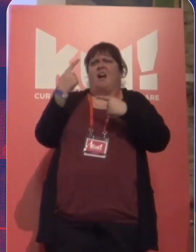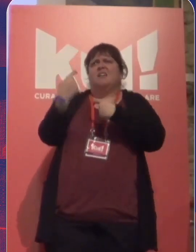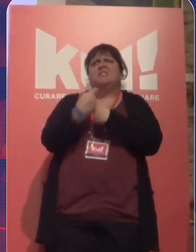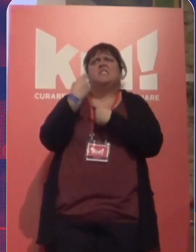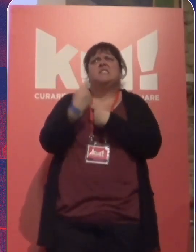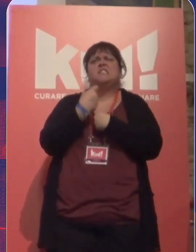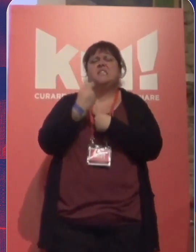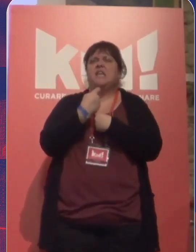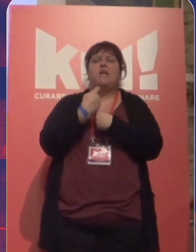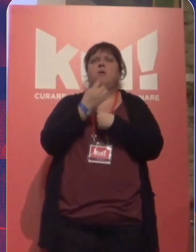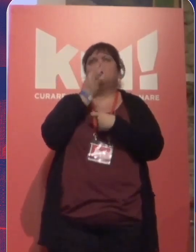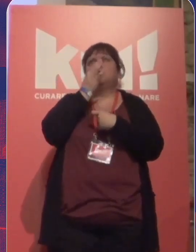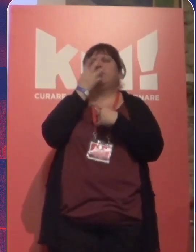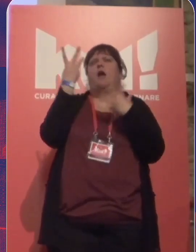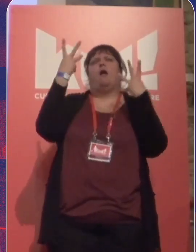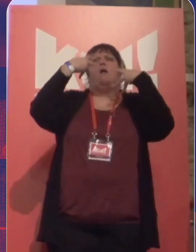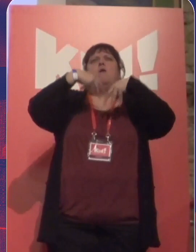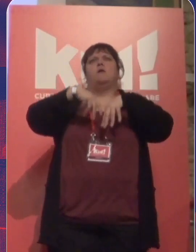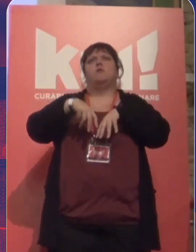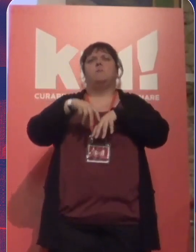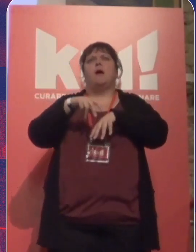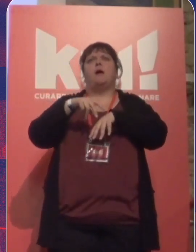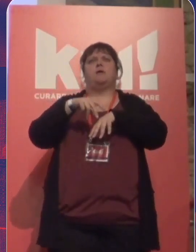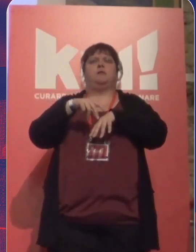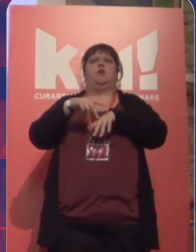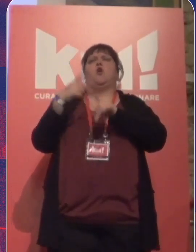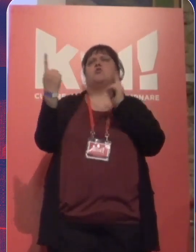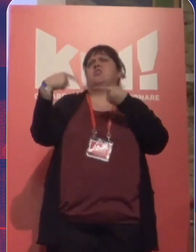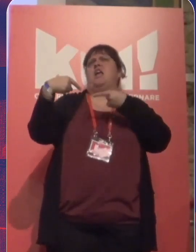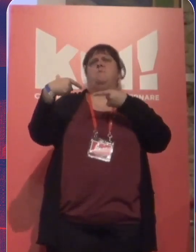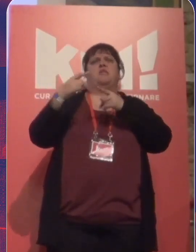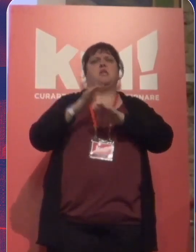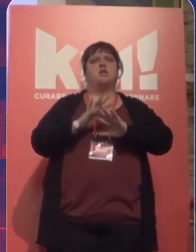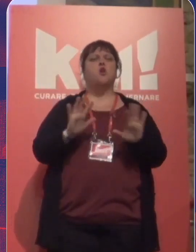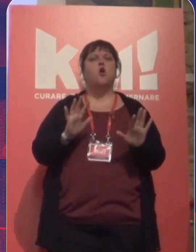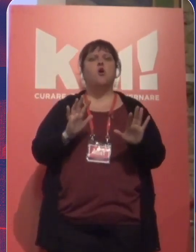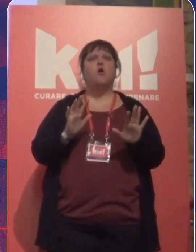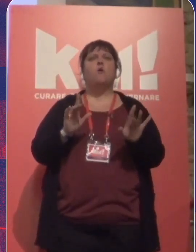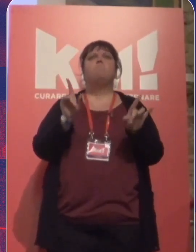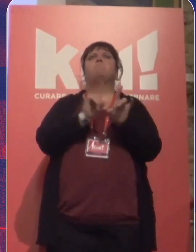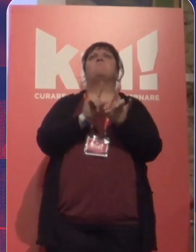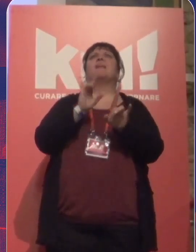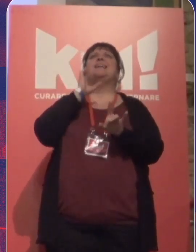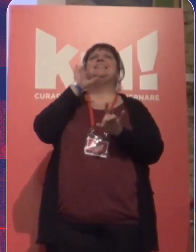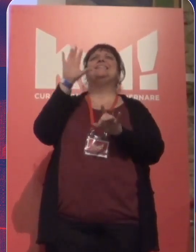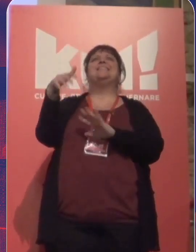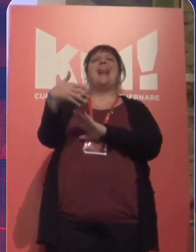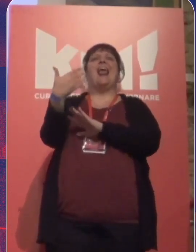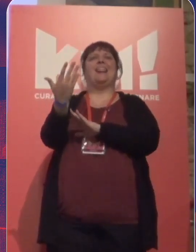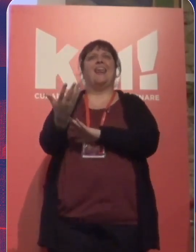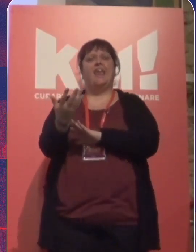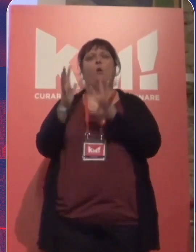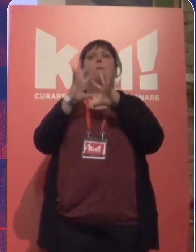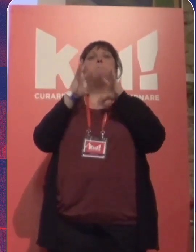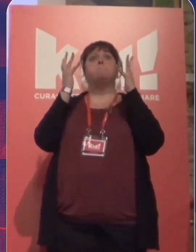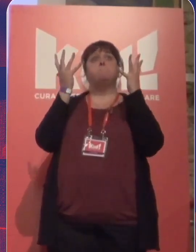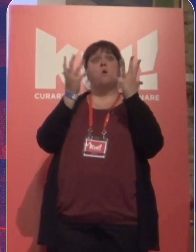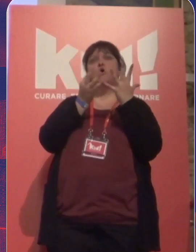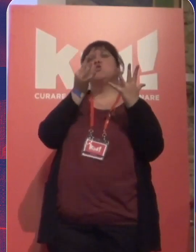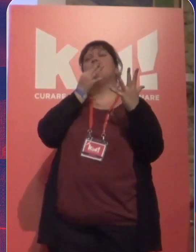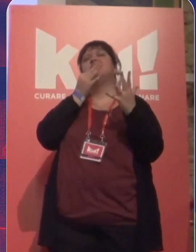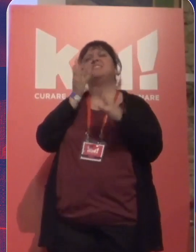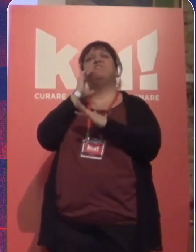come ostile c'è una identificazione tra lo straniero il mondo come straniero